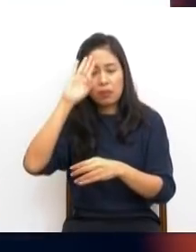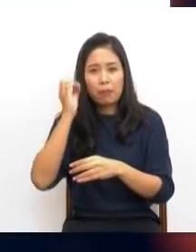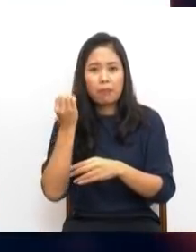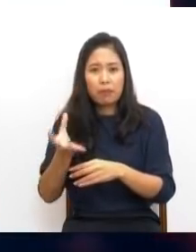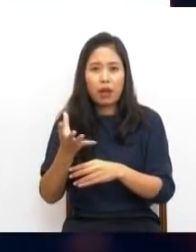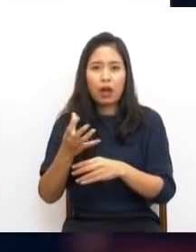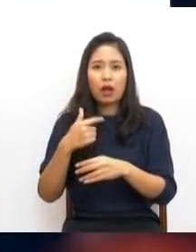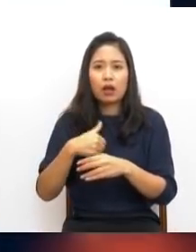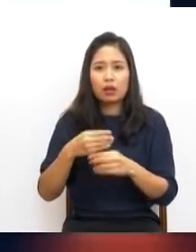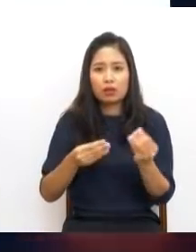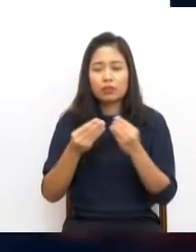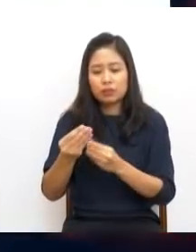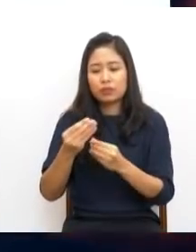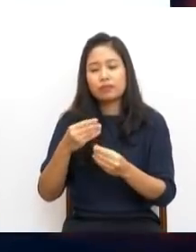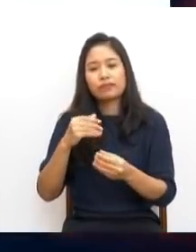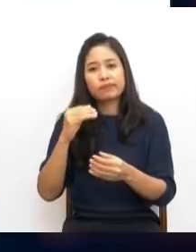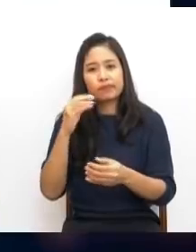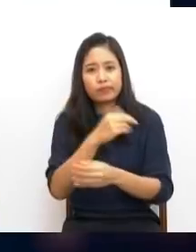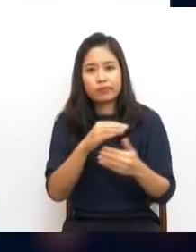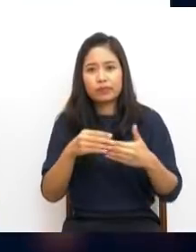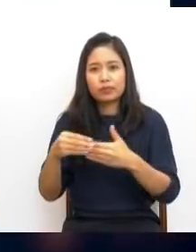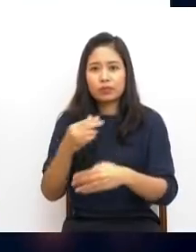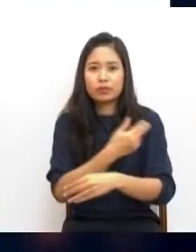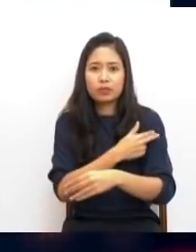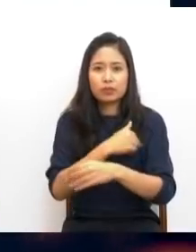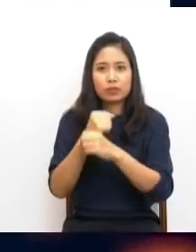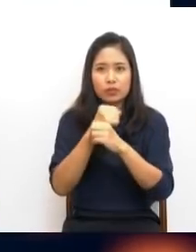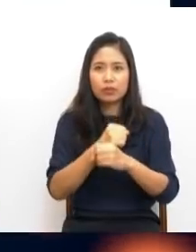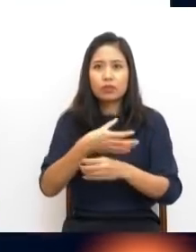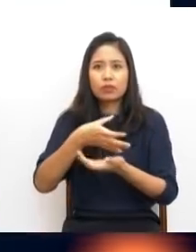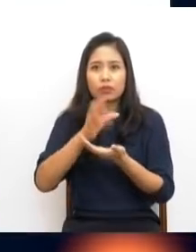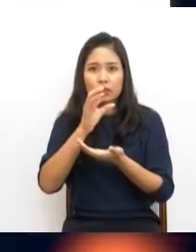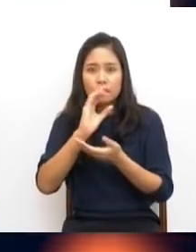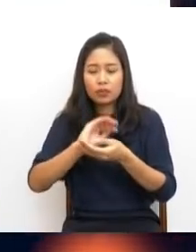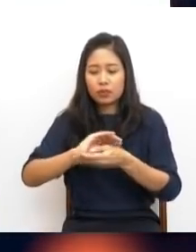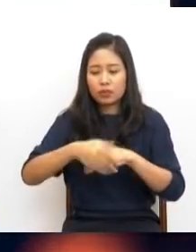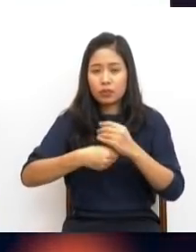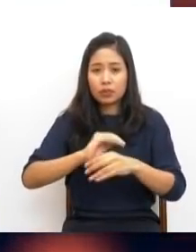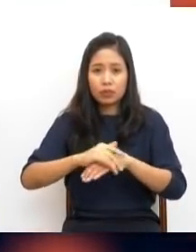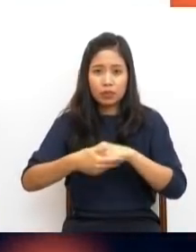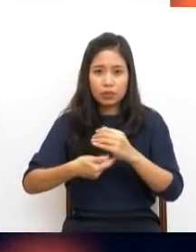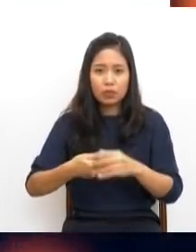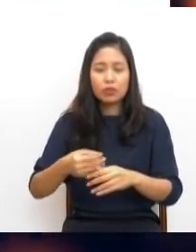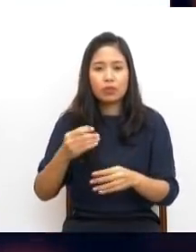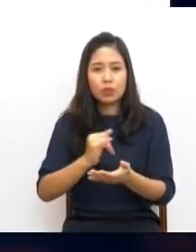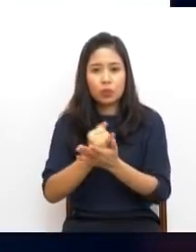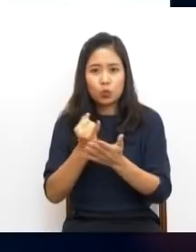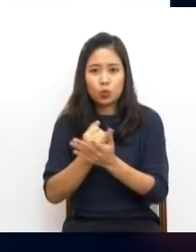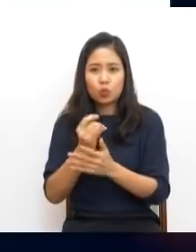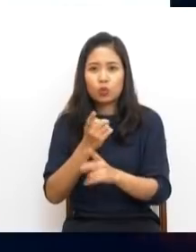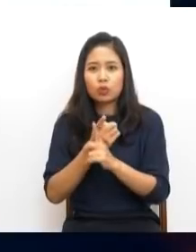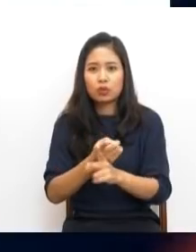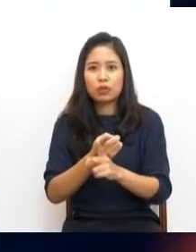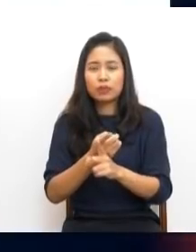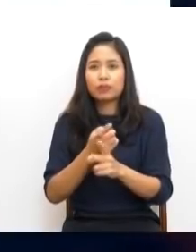100% ในโรงเรียนอันนี้ช่วยได้นะคะรวมทั้งเรื่องของการล้างมือค่ะการล้างมือเนี่ยนะคะวิธีที่ดีที่สุดก็คือล้างด้วยน้ำและส